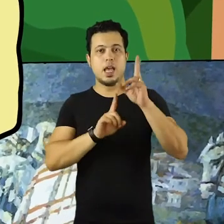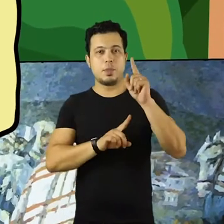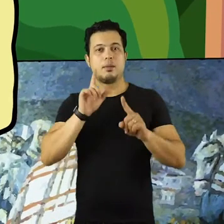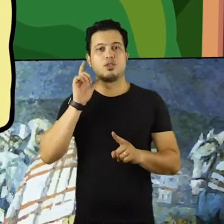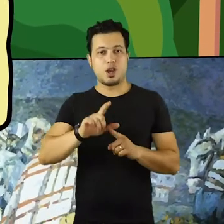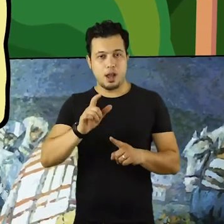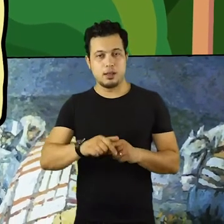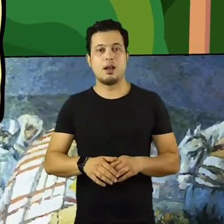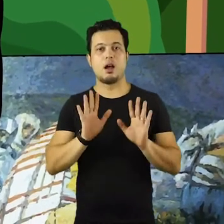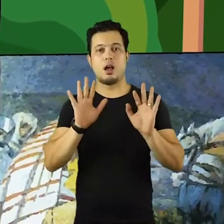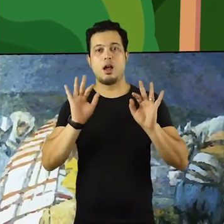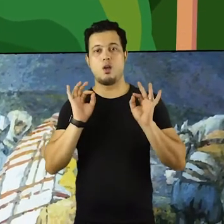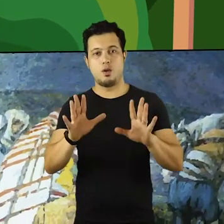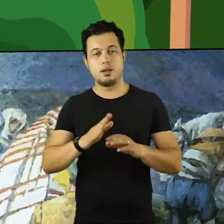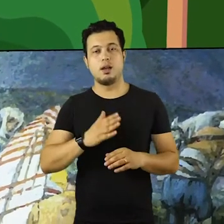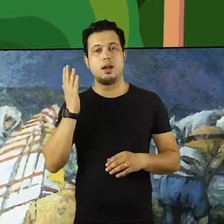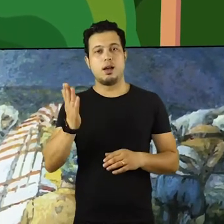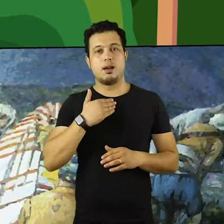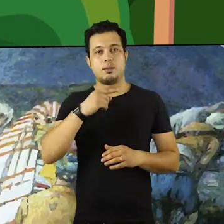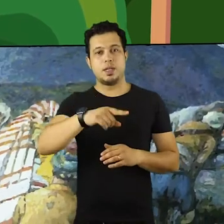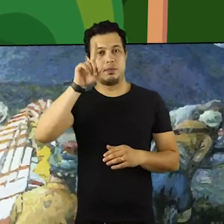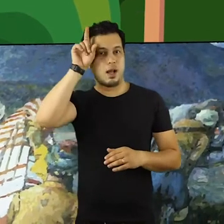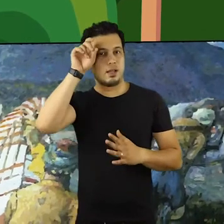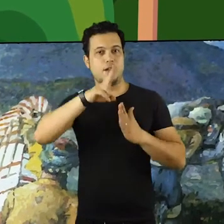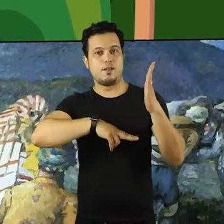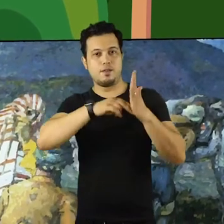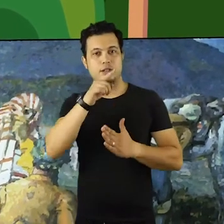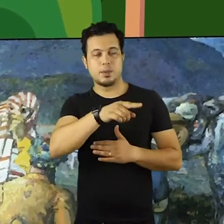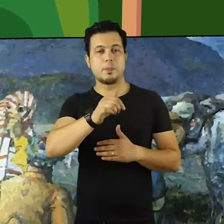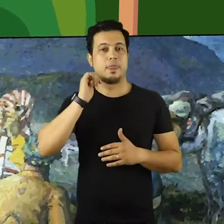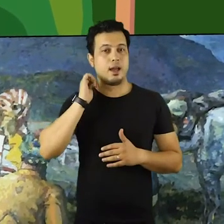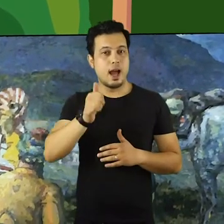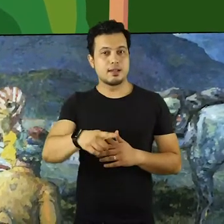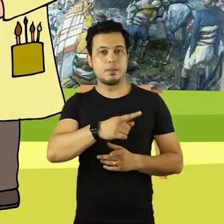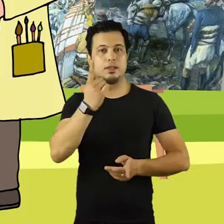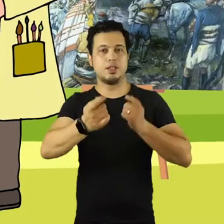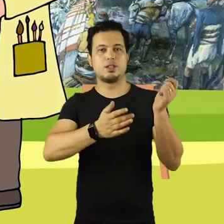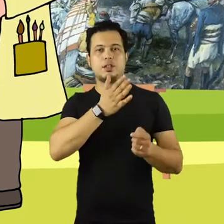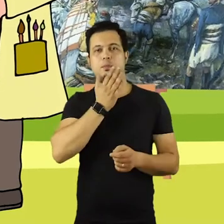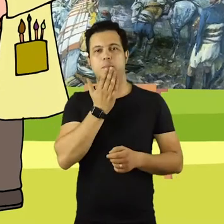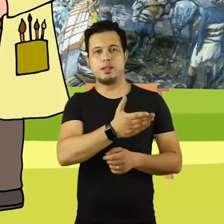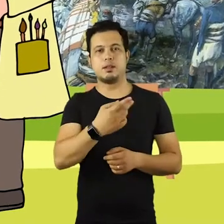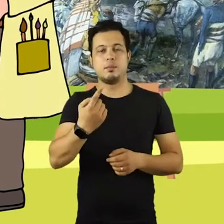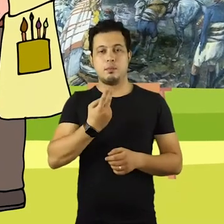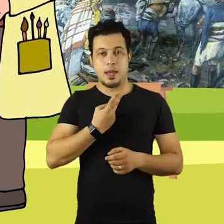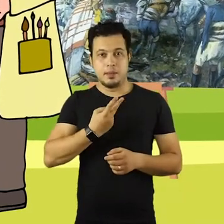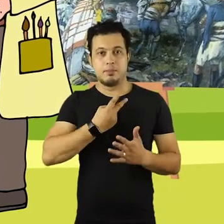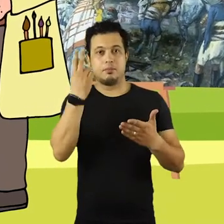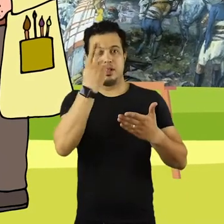Demek öyle. Ah benim akıllı fırçam. Her zaman işini bilir. Benim